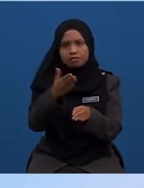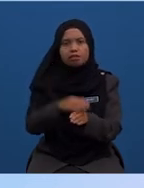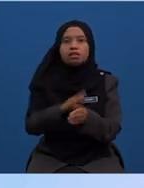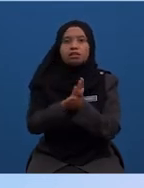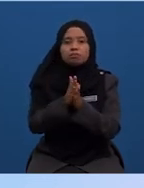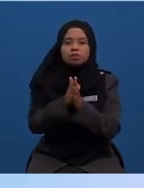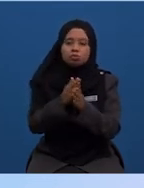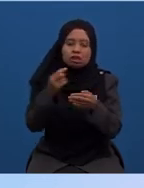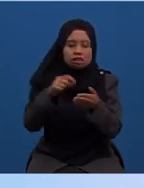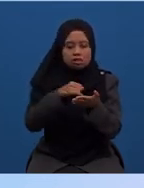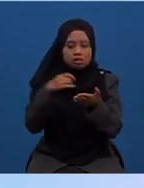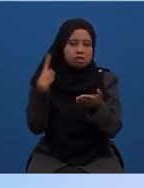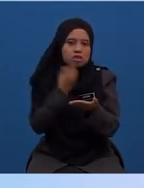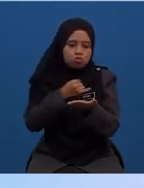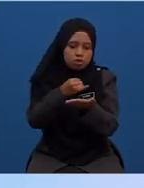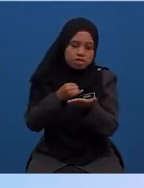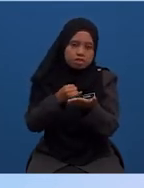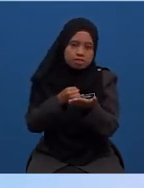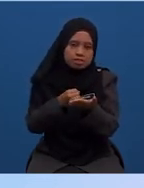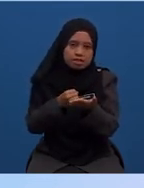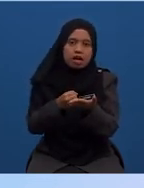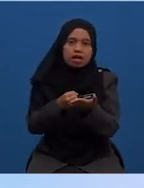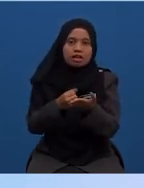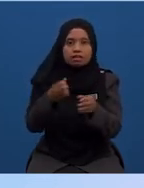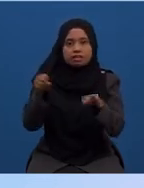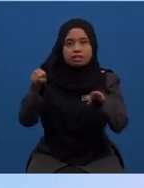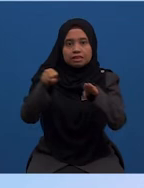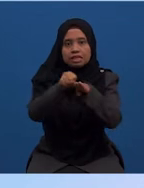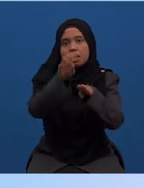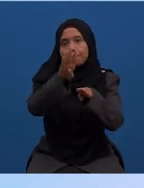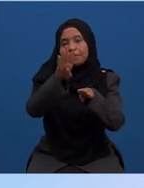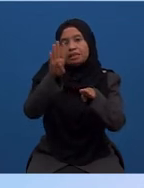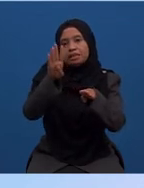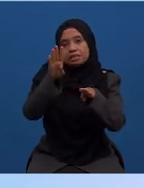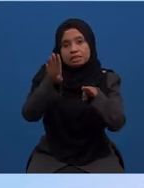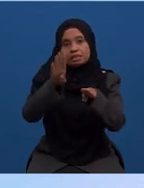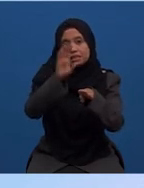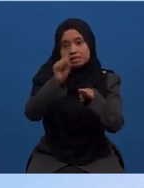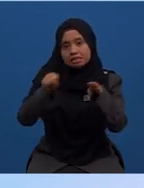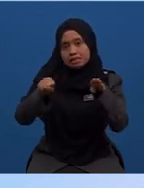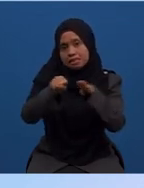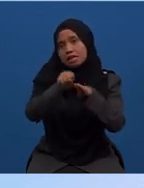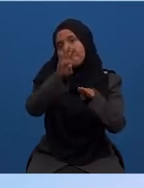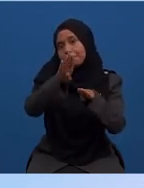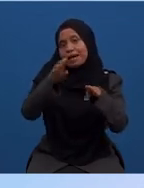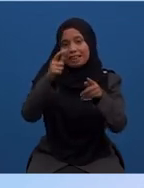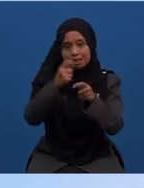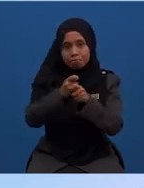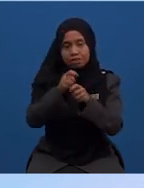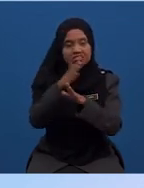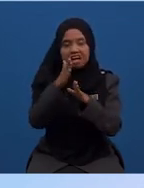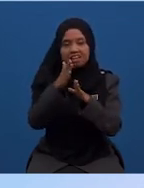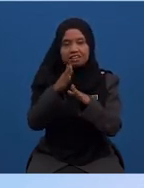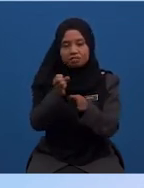Segi empat tepat. Ha, segi empat tepat juga tidak mempunyai sisi melengkung.